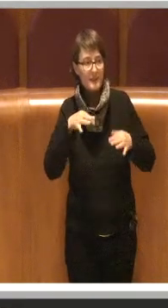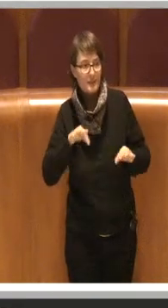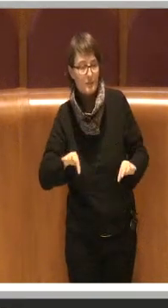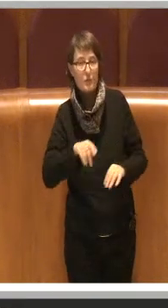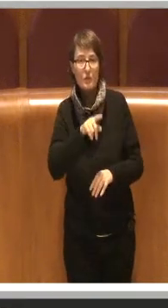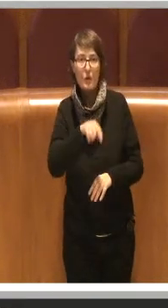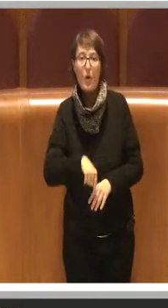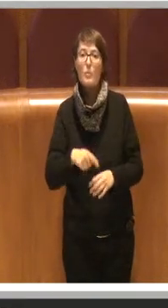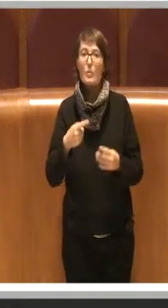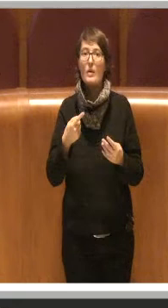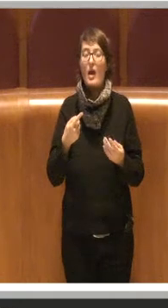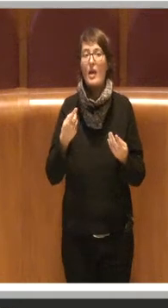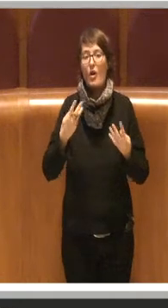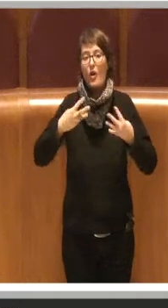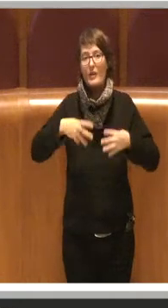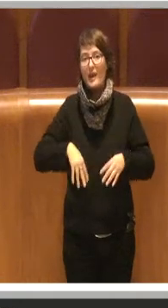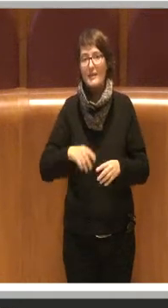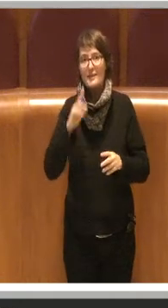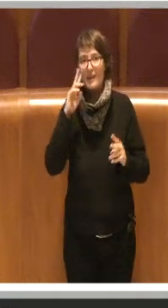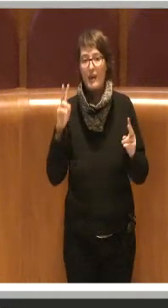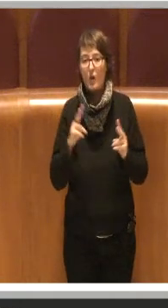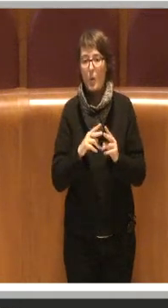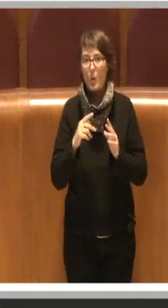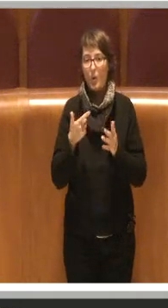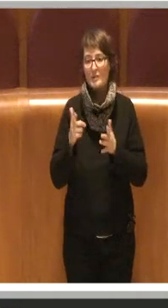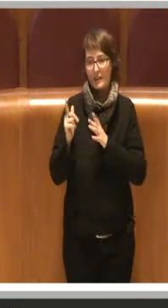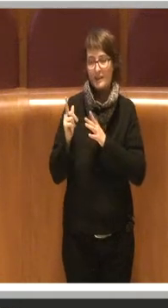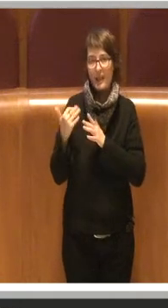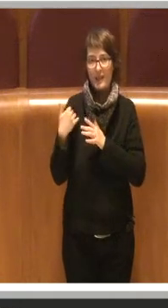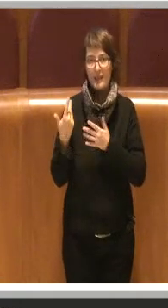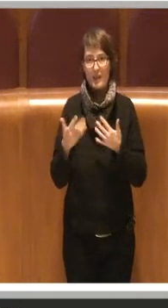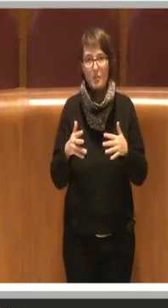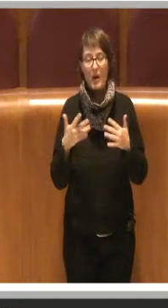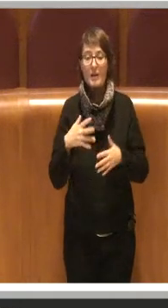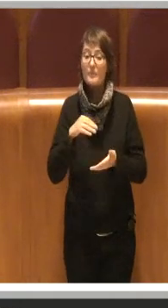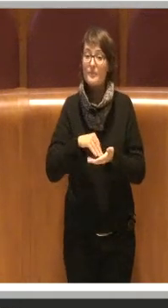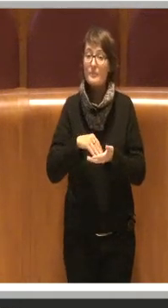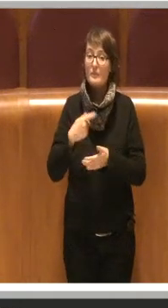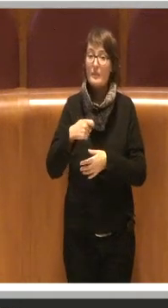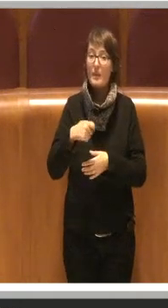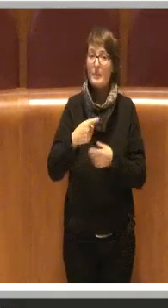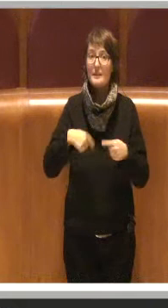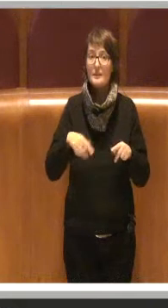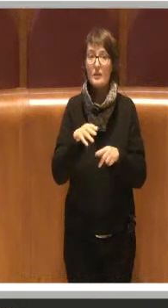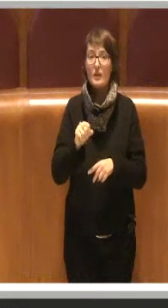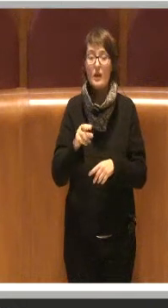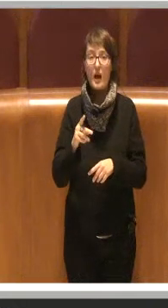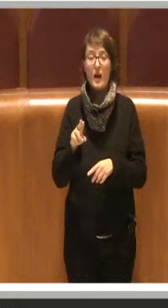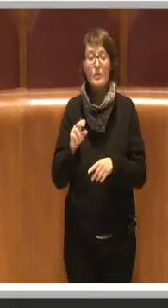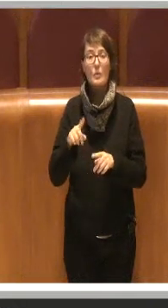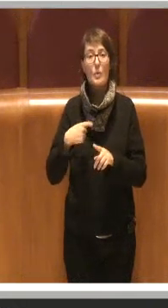nell'organizzare l'incontro che abbiamo avuto qualche settimana fa in cui era presente il Presidente della Commissione Ardo e l'Assessora Vivarelli, che voglio